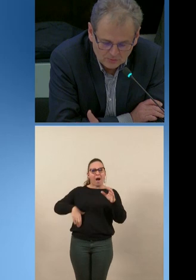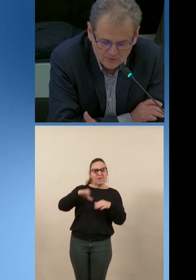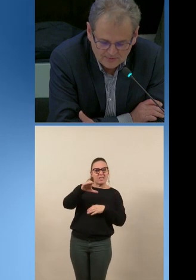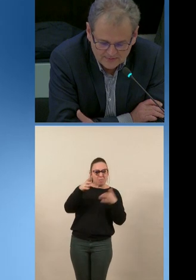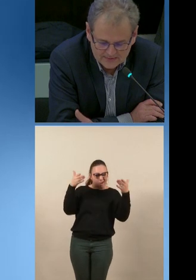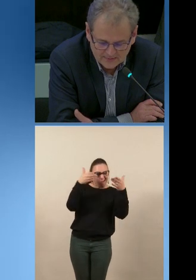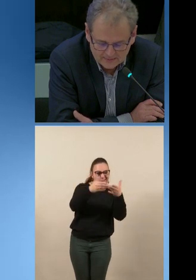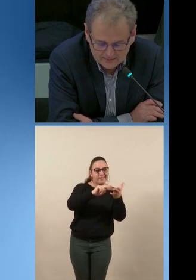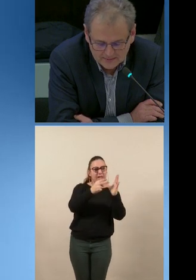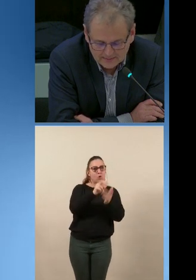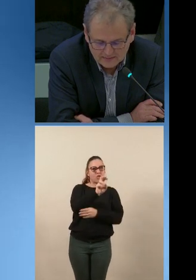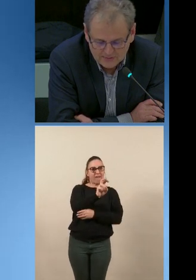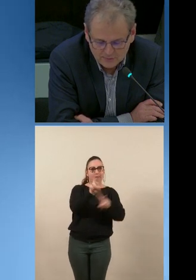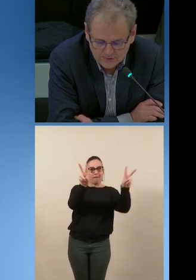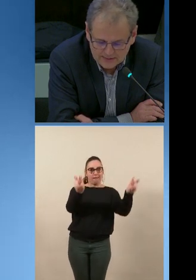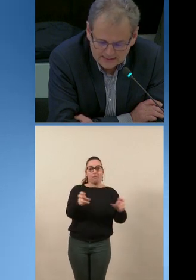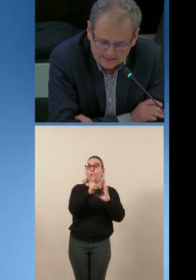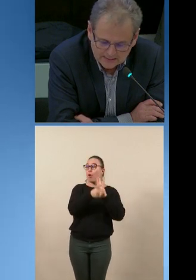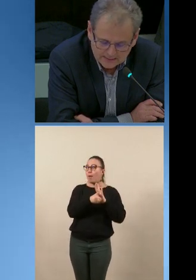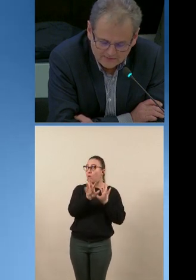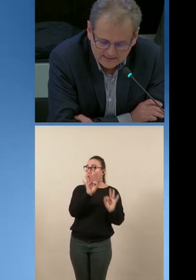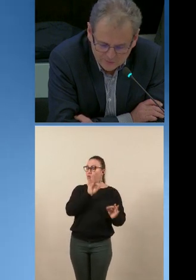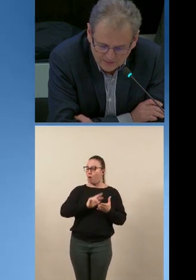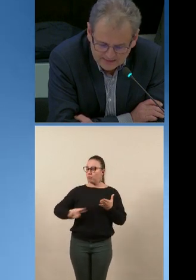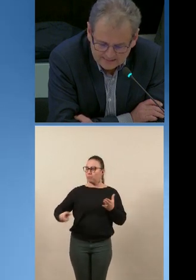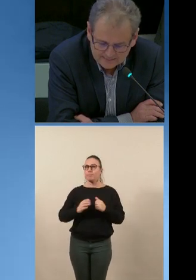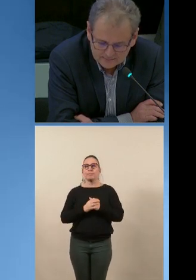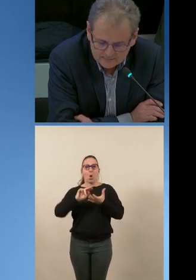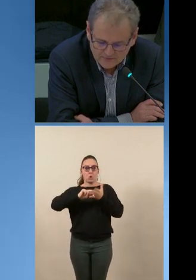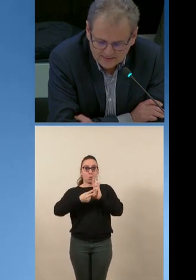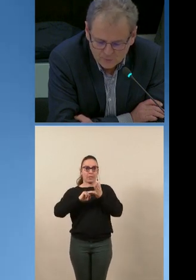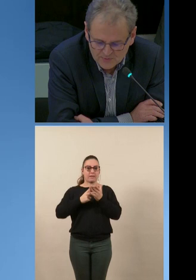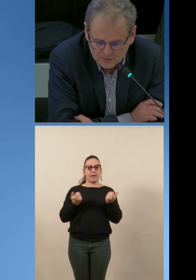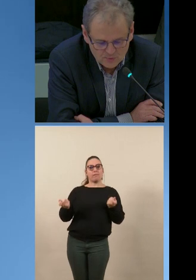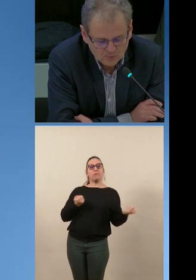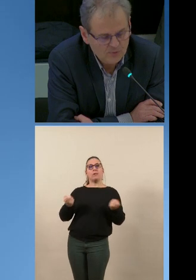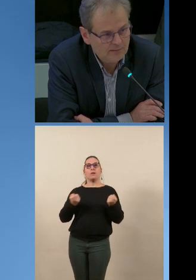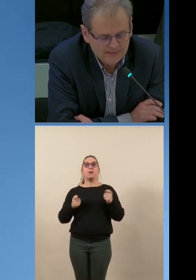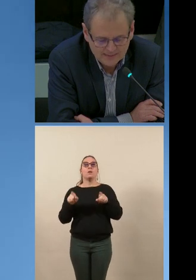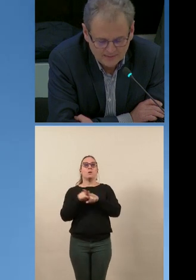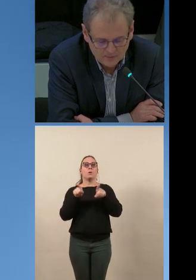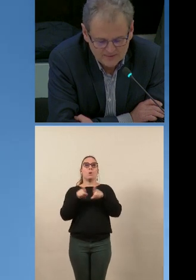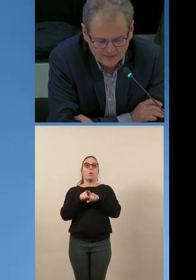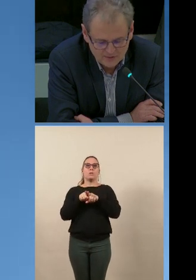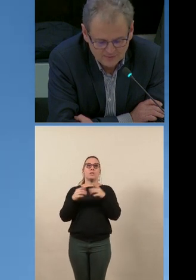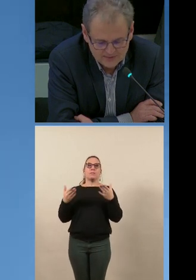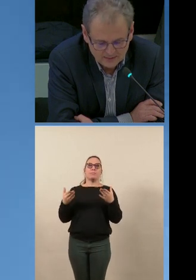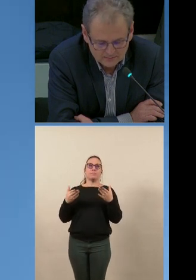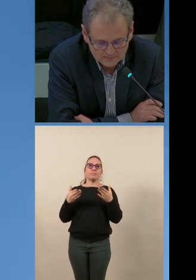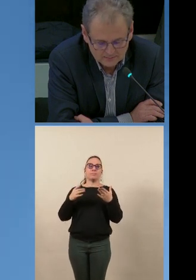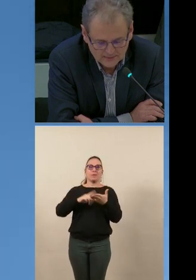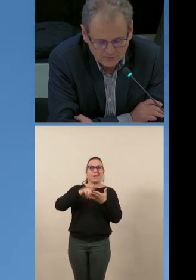technologies vertes c'est ça terminologie vers la sobriété vers la substitution de capital aux énergies